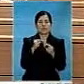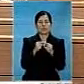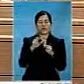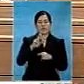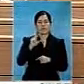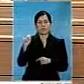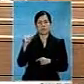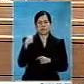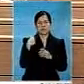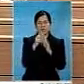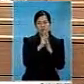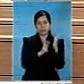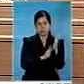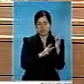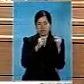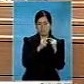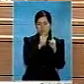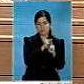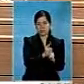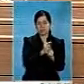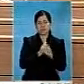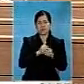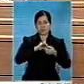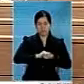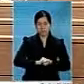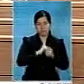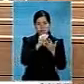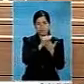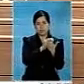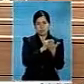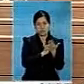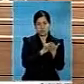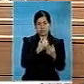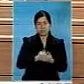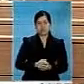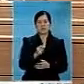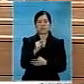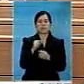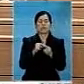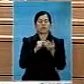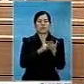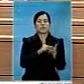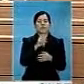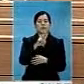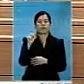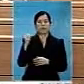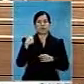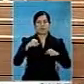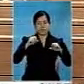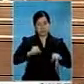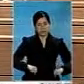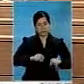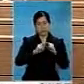เราออกกฎหมายเพื่อให้เป็นไปตามสัญญานั้นค่อยนำเรื่องนั้น มาให้รัฐสภาอนุมัติส่วนเรื่อง